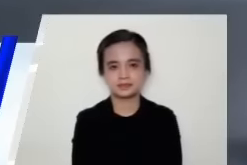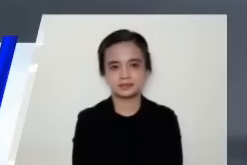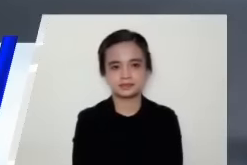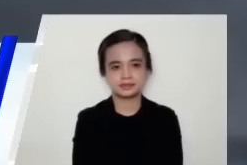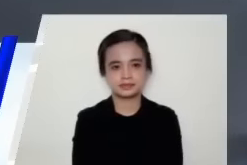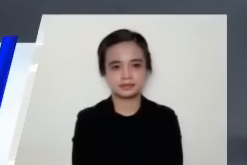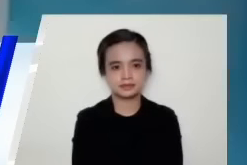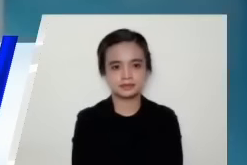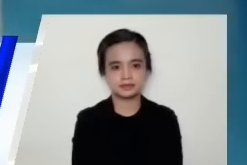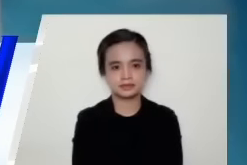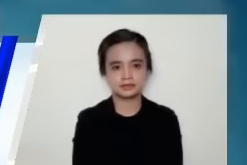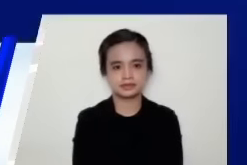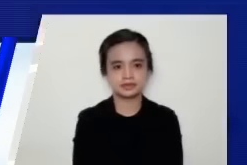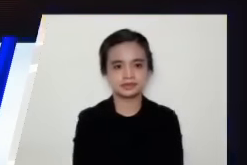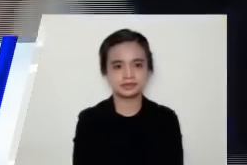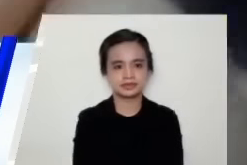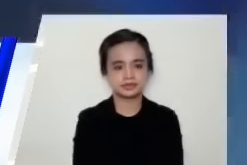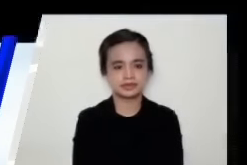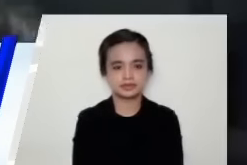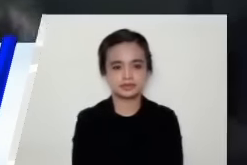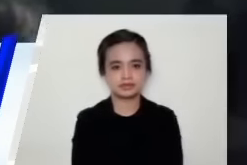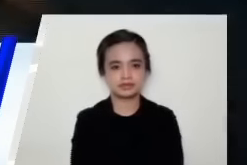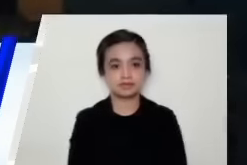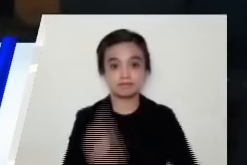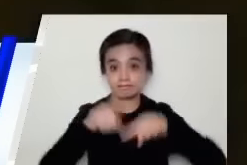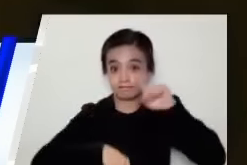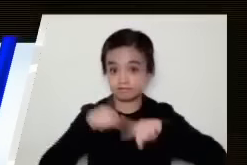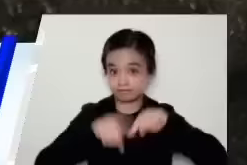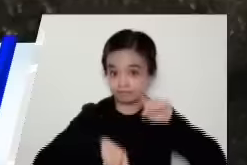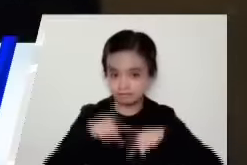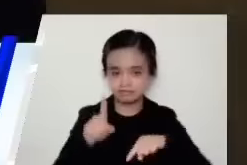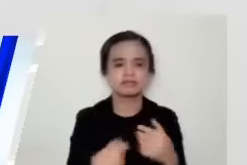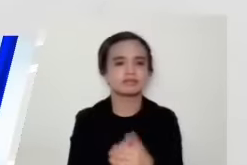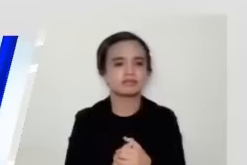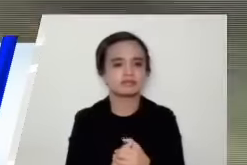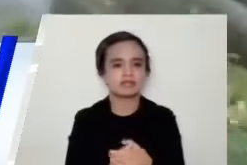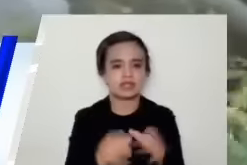My son. Ang magkaibigan at magkamag-anak.